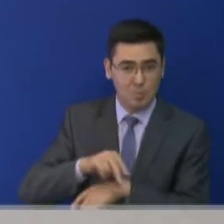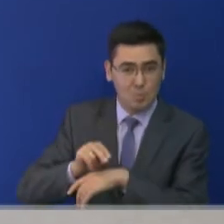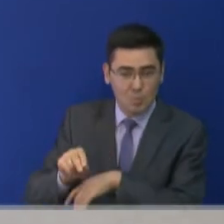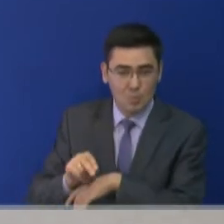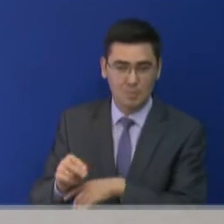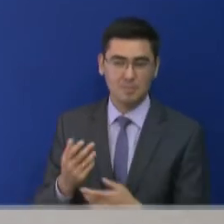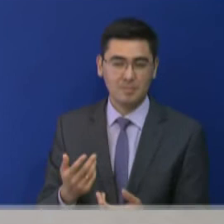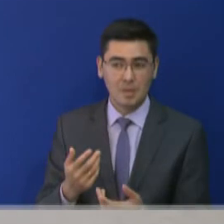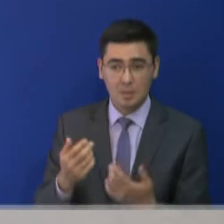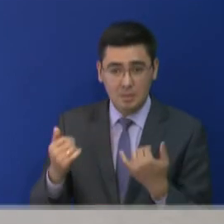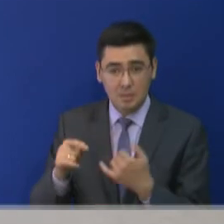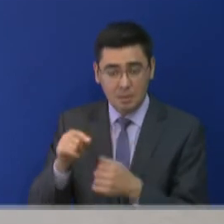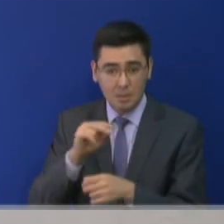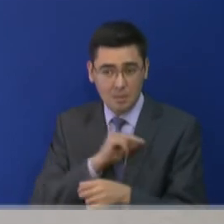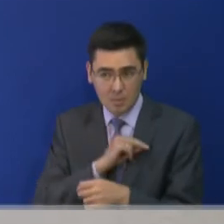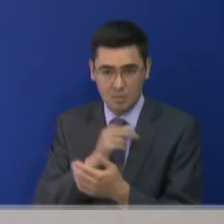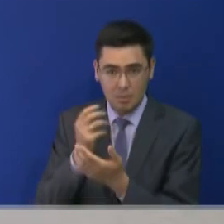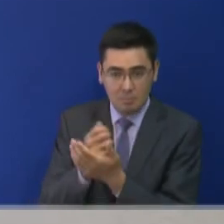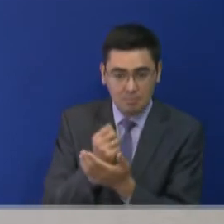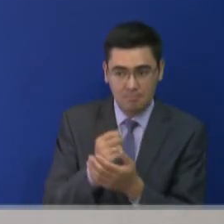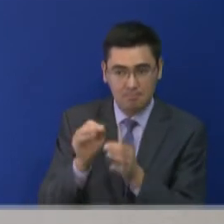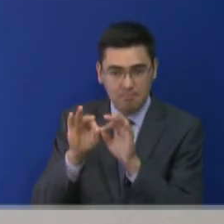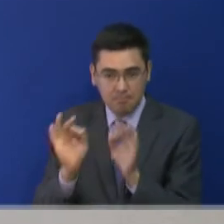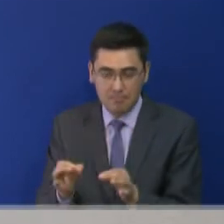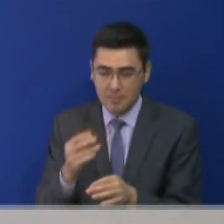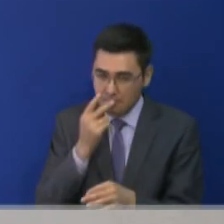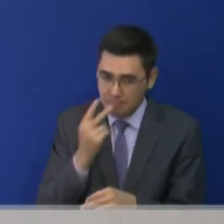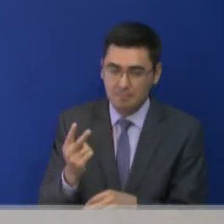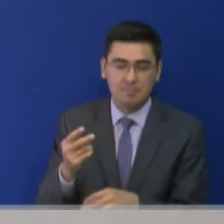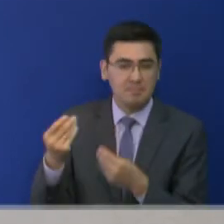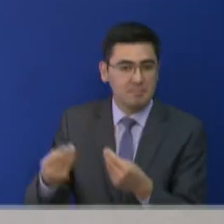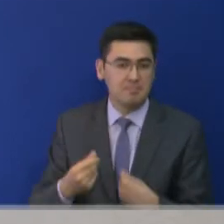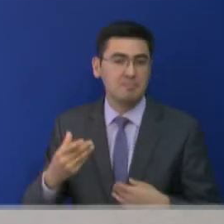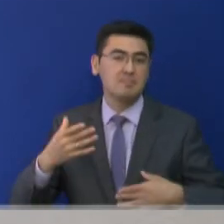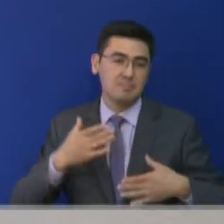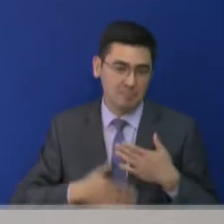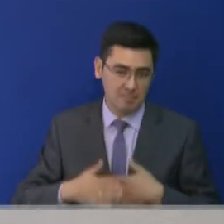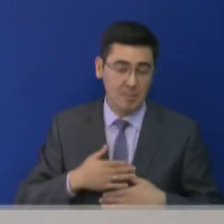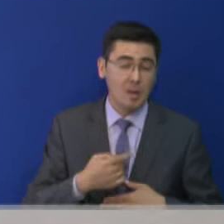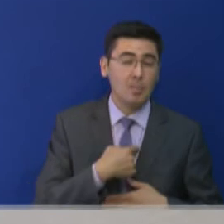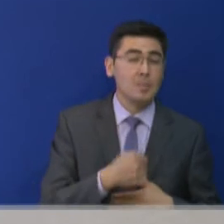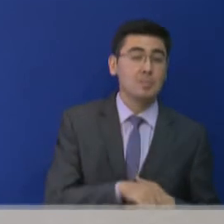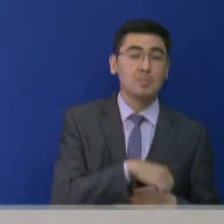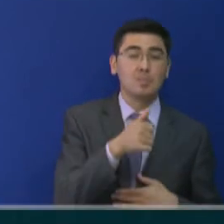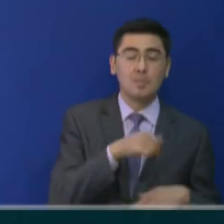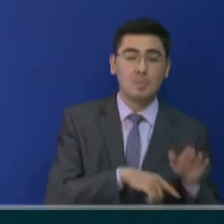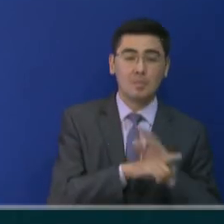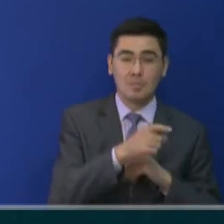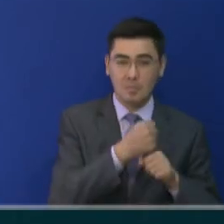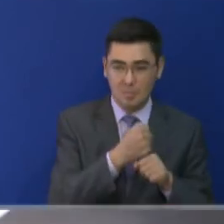журналист қарындастарымыздың хабарларын көріп жатамыз, бәріне қуанамыз. Жақсы, біздің жалғастырып берген нәрсемізді ары қарай алып кетіп